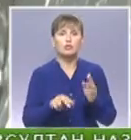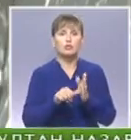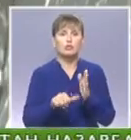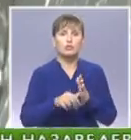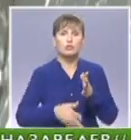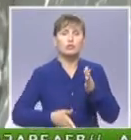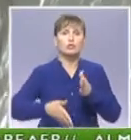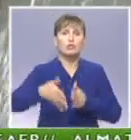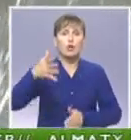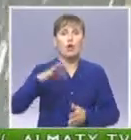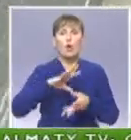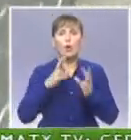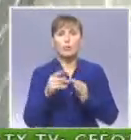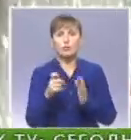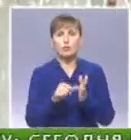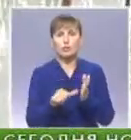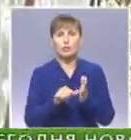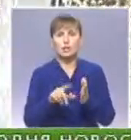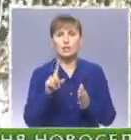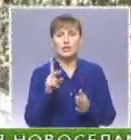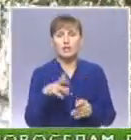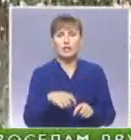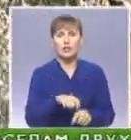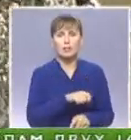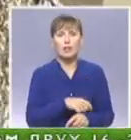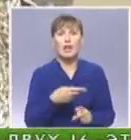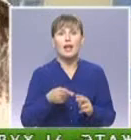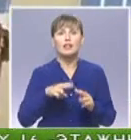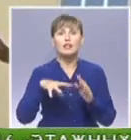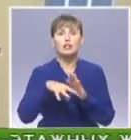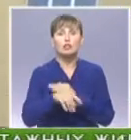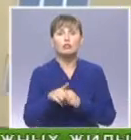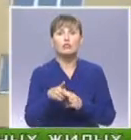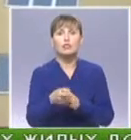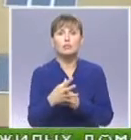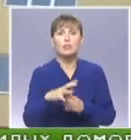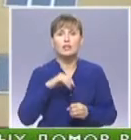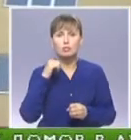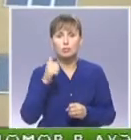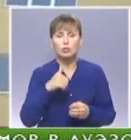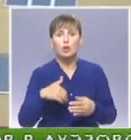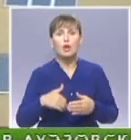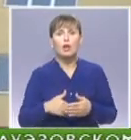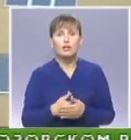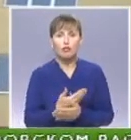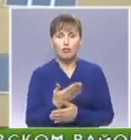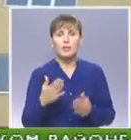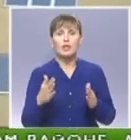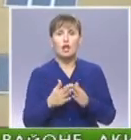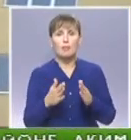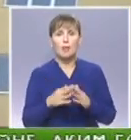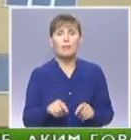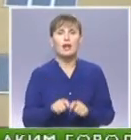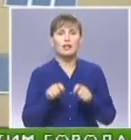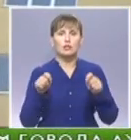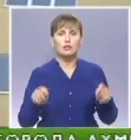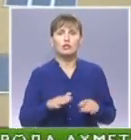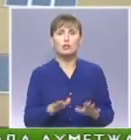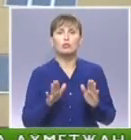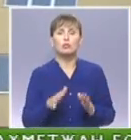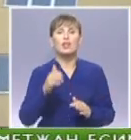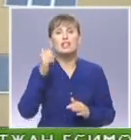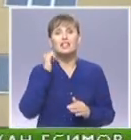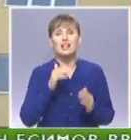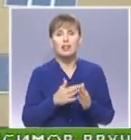общей площадью 161 тысяча квадратов. А это значит, что к 2015 году новыми апартаментами обзаведутся не только жильцы